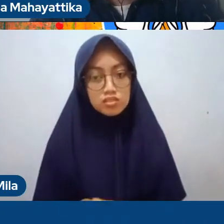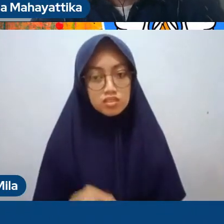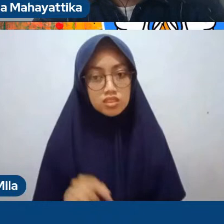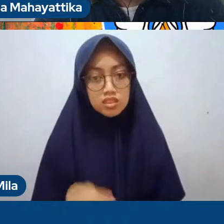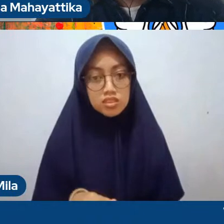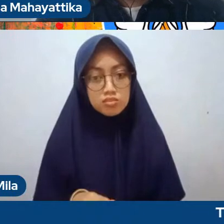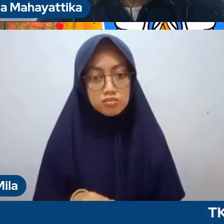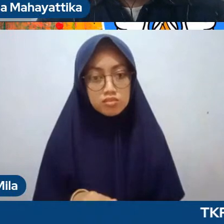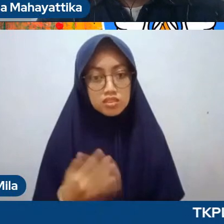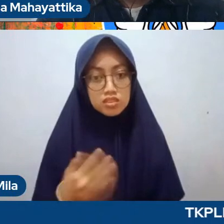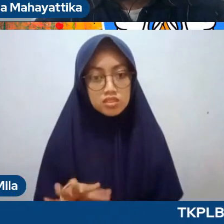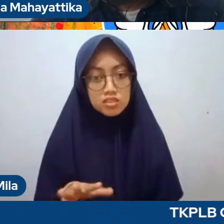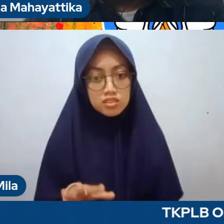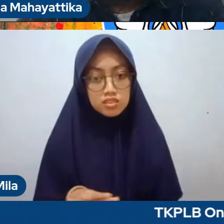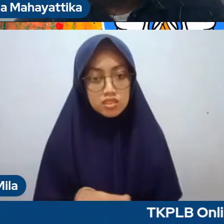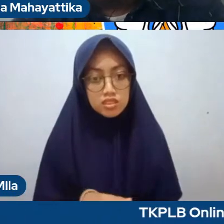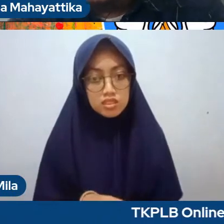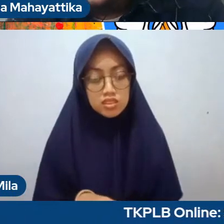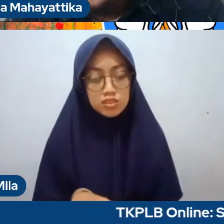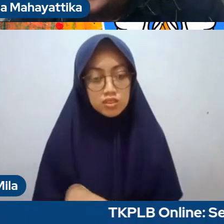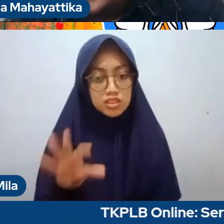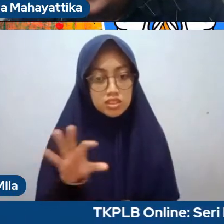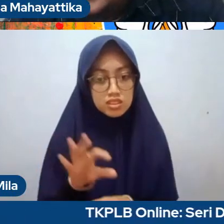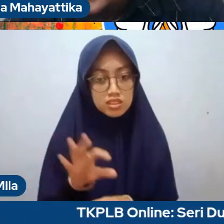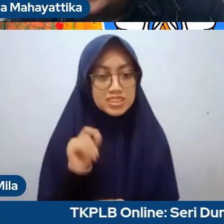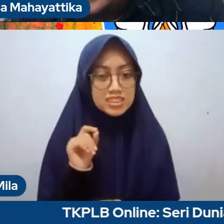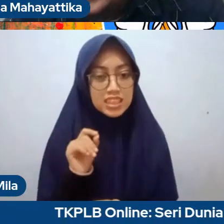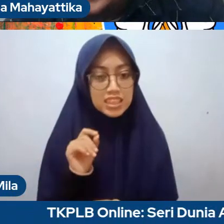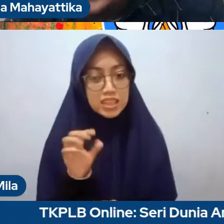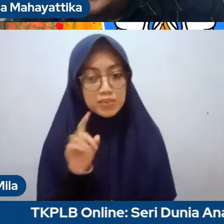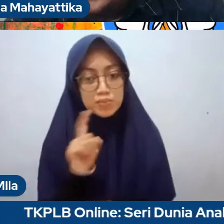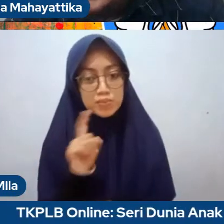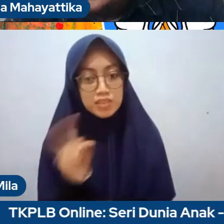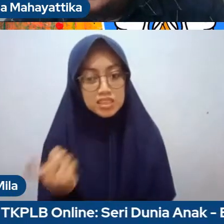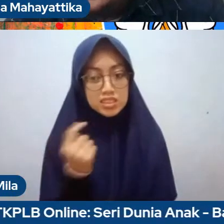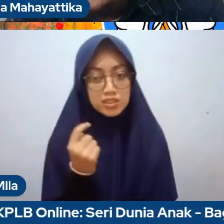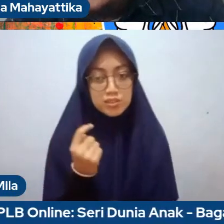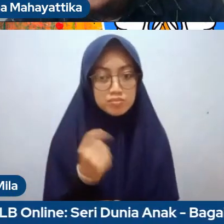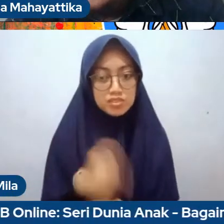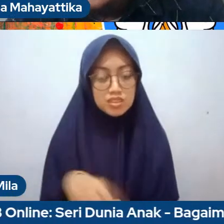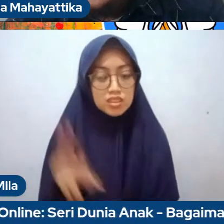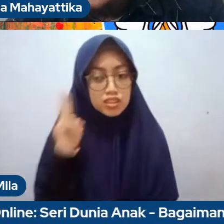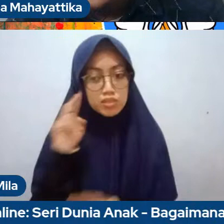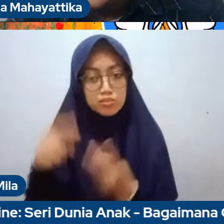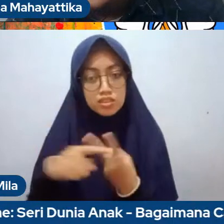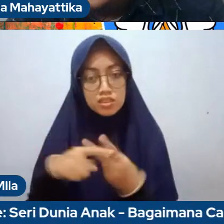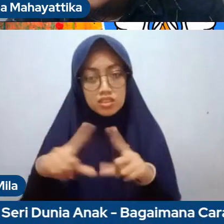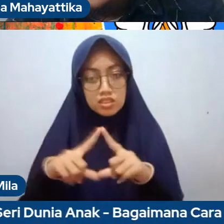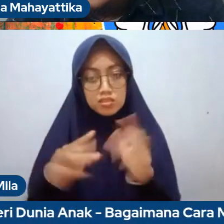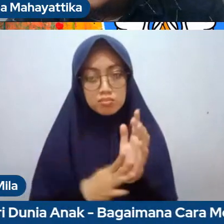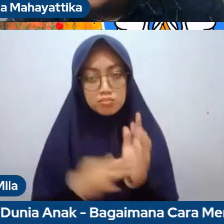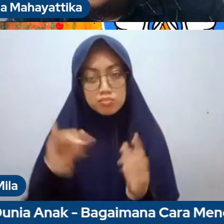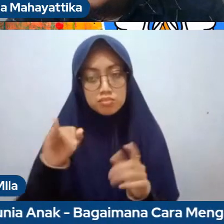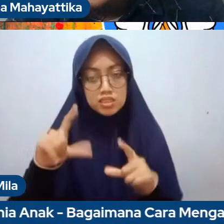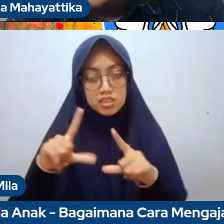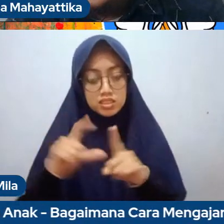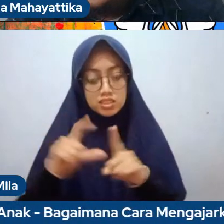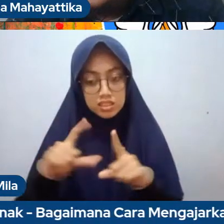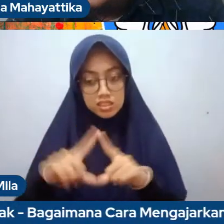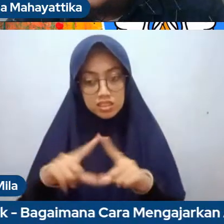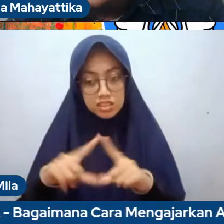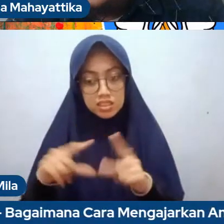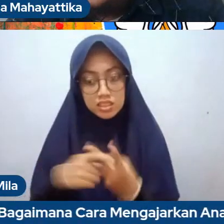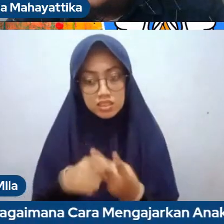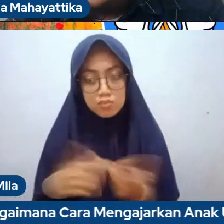kita menjawab pertanyaan yang ini, nambah terus nih dari Ibu Hamidah Zaiful. Bagaimana cara menghadapi anak yang